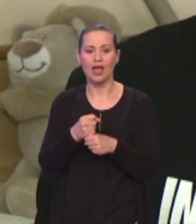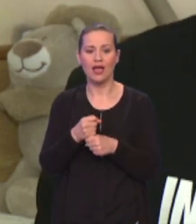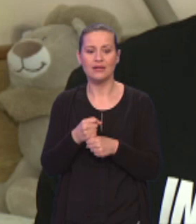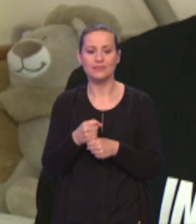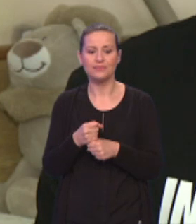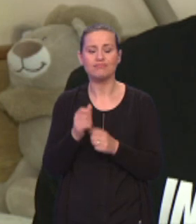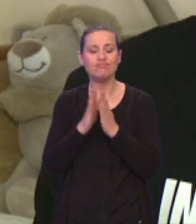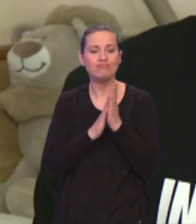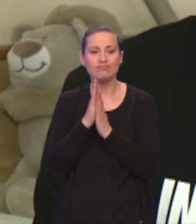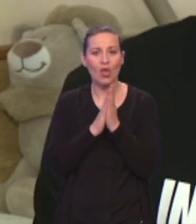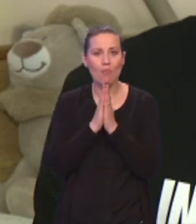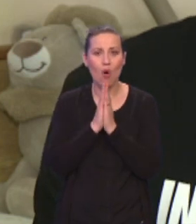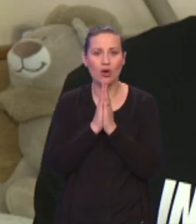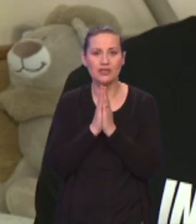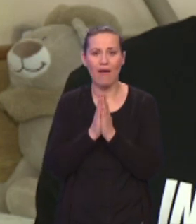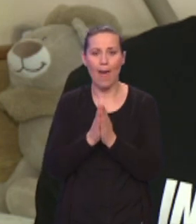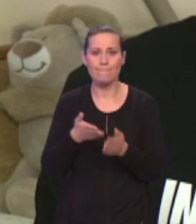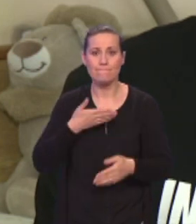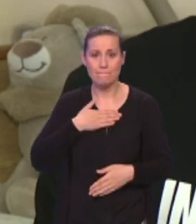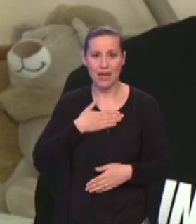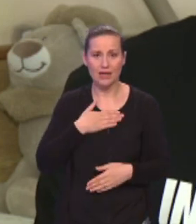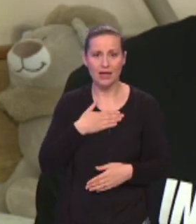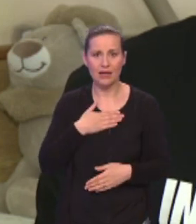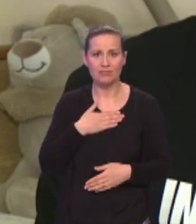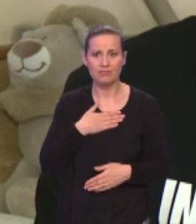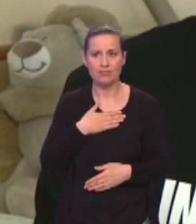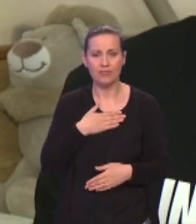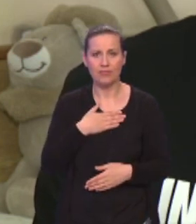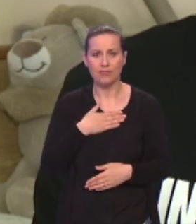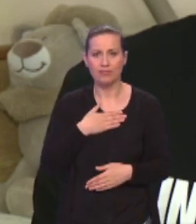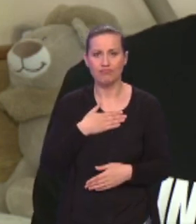i molitve upućene mene koje su sve to